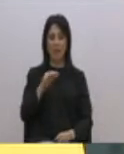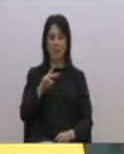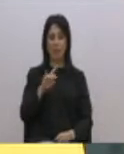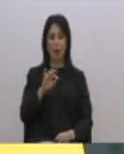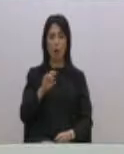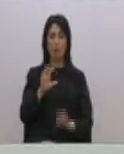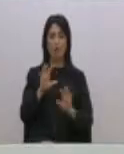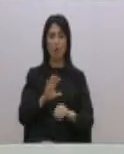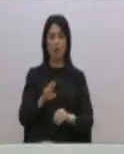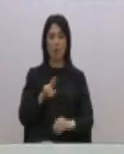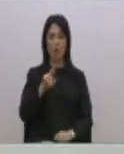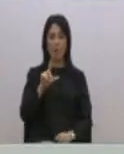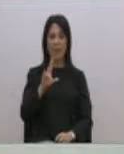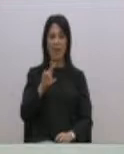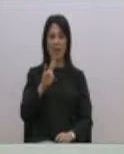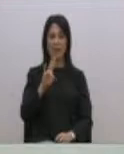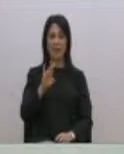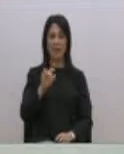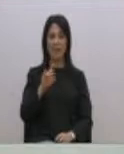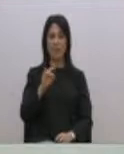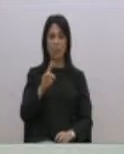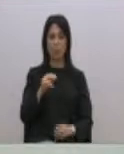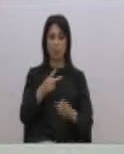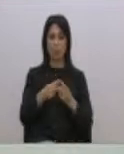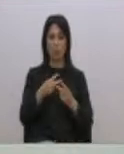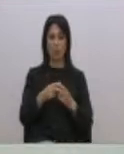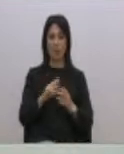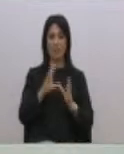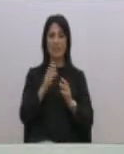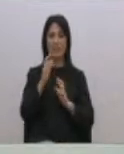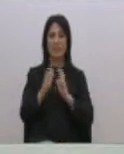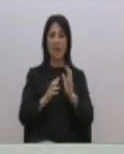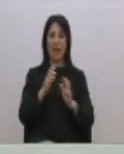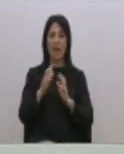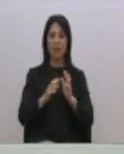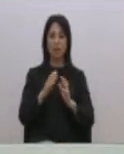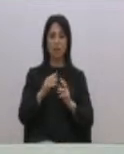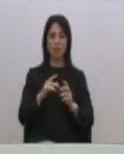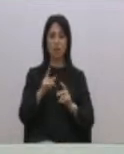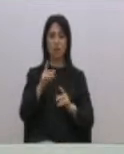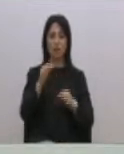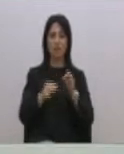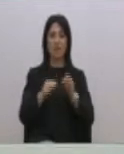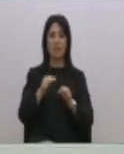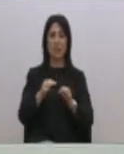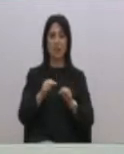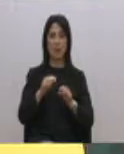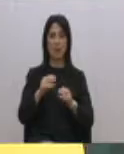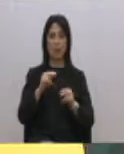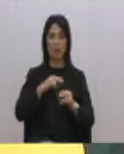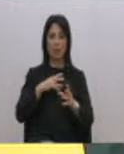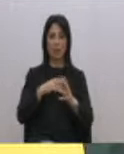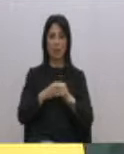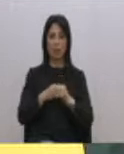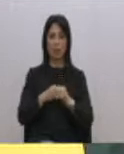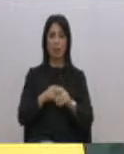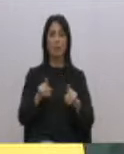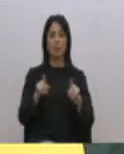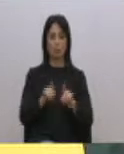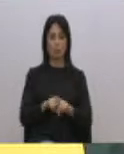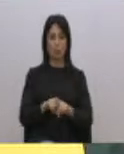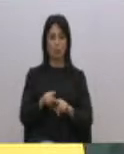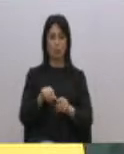ბატონო, კითხვები არ არის, შემდეგი სისხლის სამართლის საერთაშორისო სასამართლოსთან საქართველოს თანამშრომლობის შესახებ განაცხადება. აგრეთვე